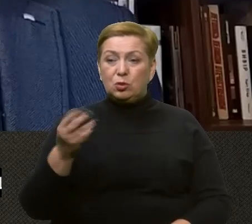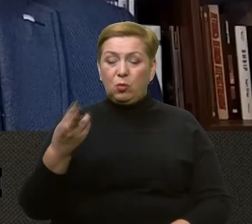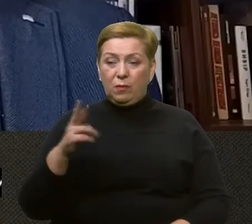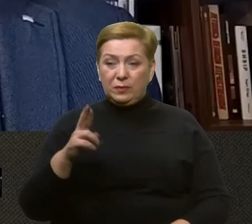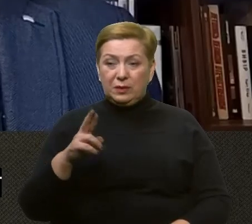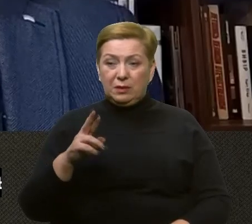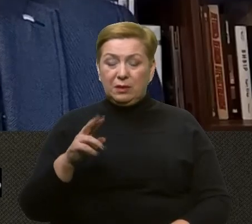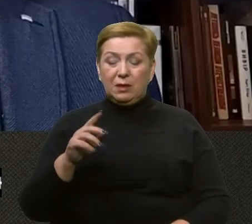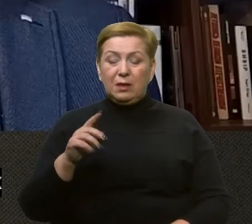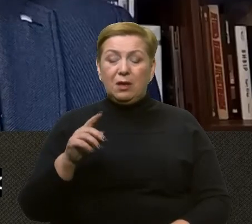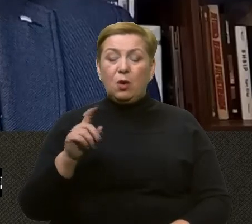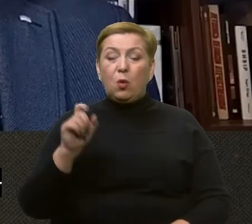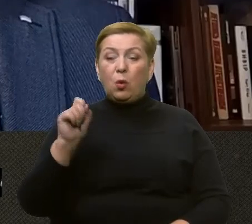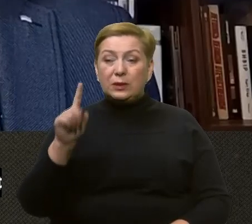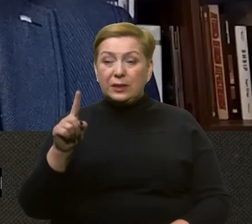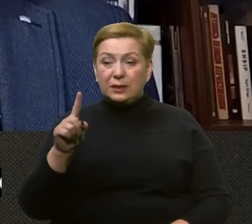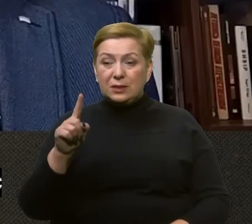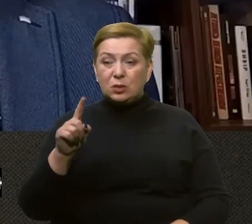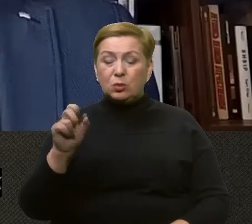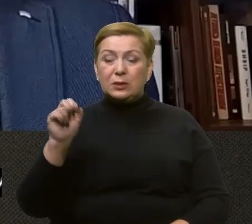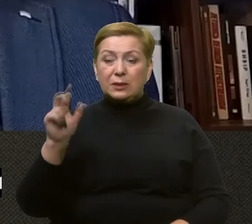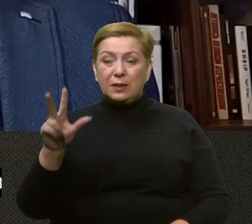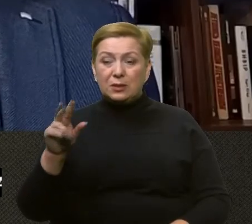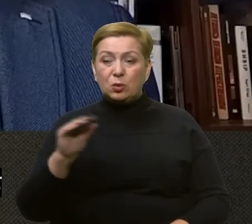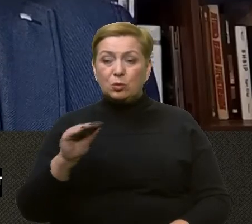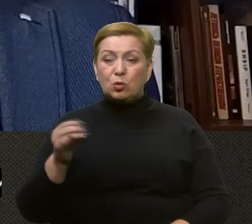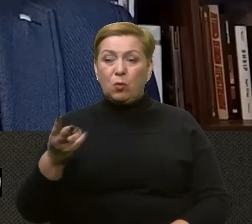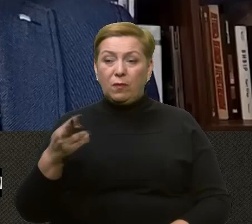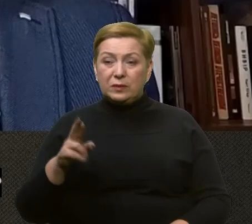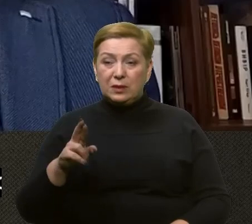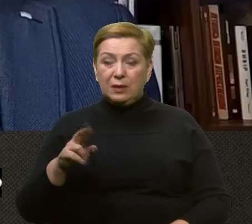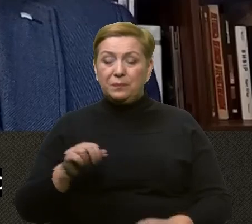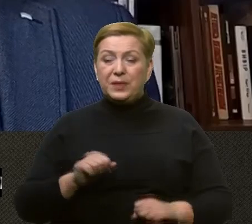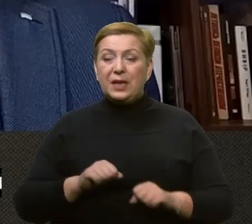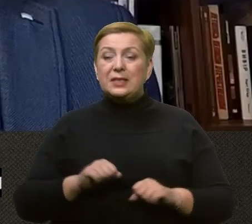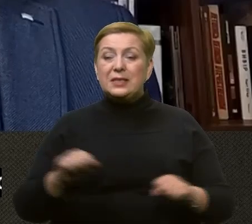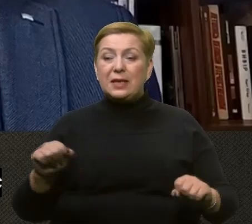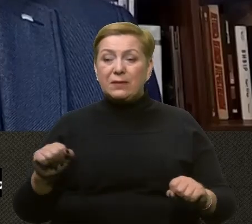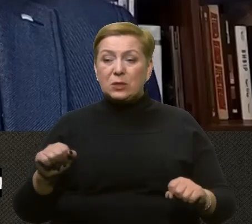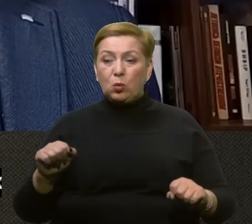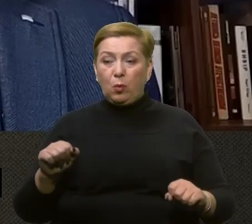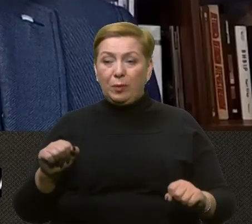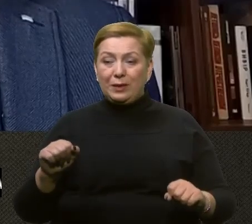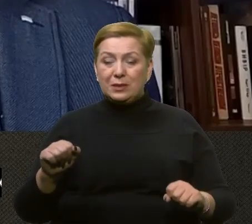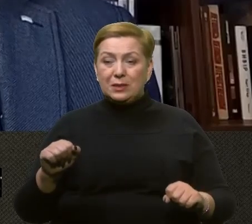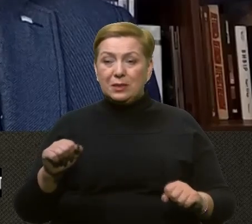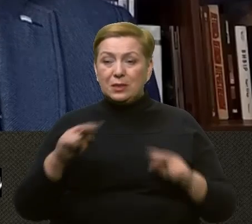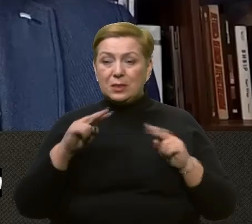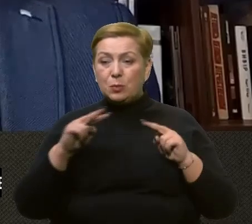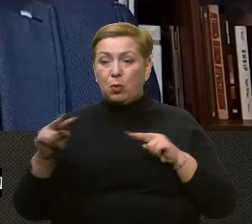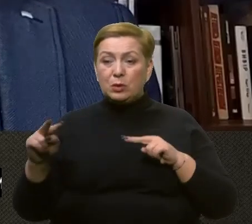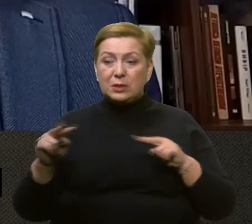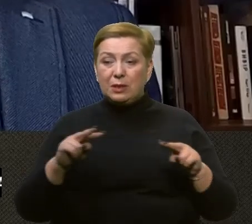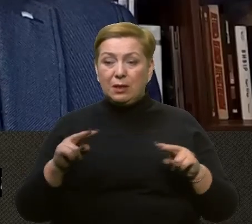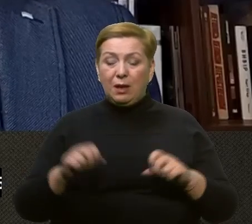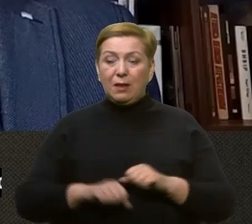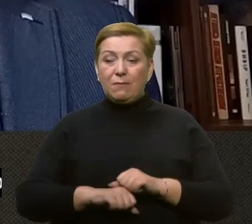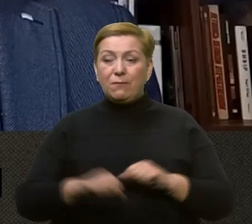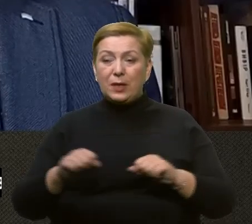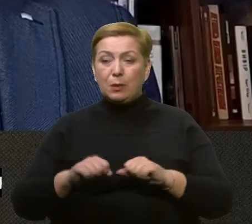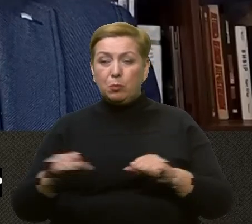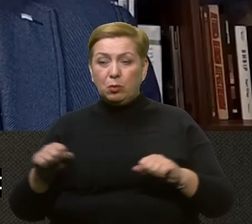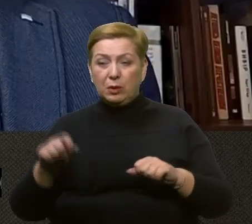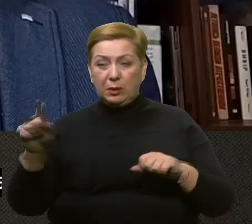слід нагадати, що 11 та 13 жовтня севастопольці спостерігали вибухи,